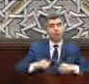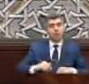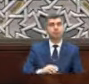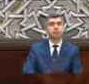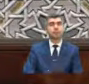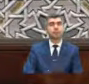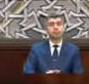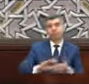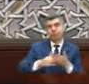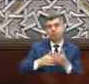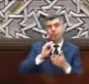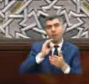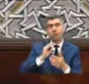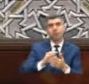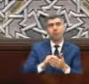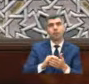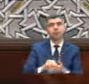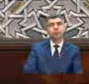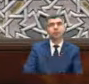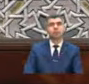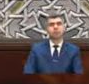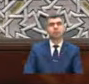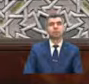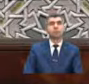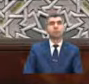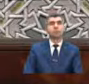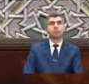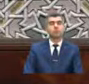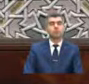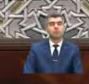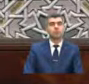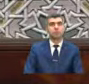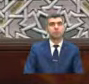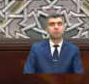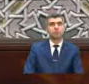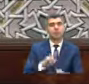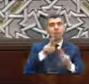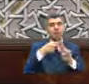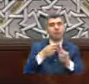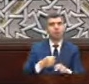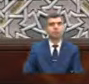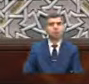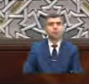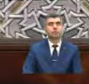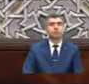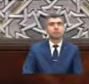المحترم على حسن مسام. جوج ثواني تكفيكم؟ تفضلوا تفضلوا تفضلوا. لا